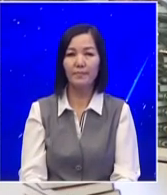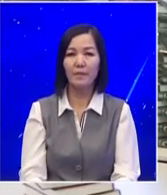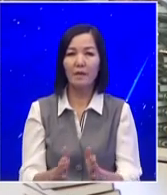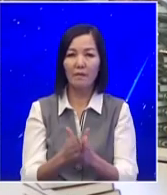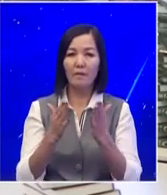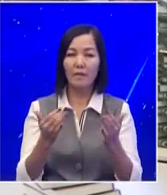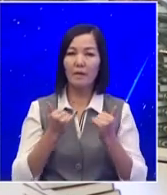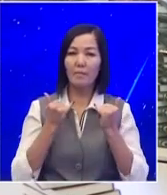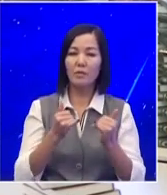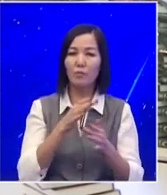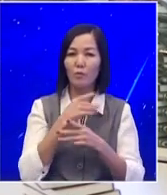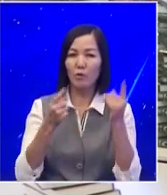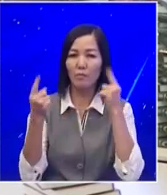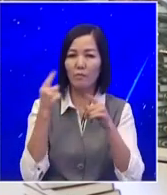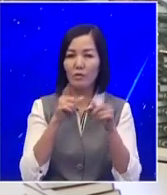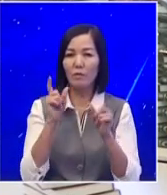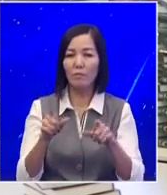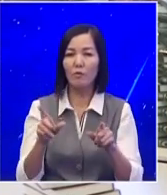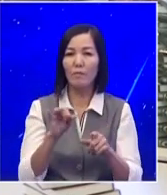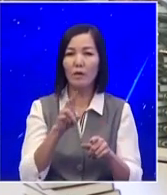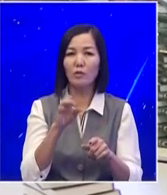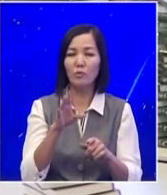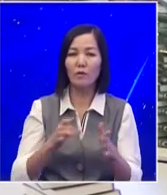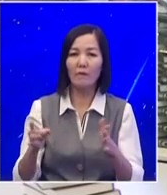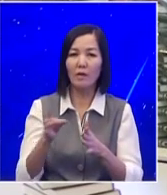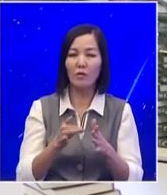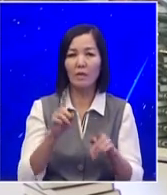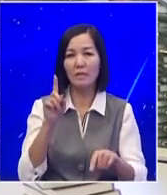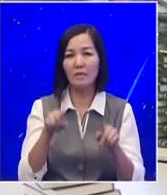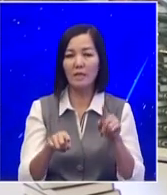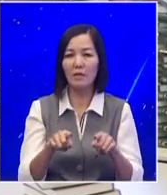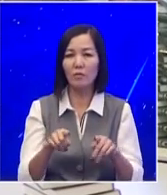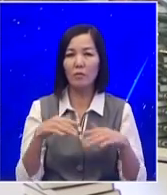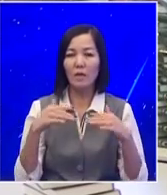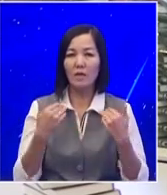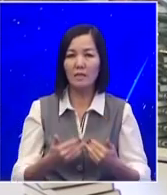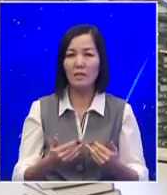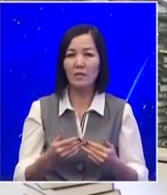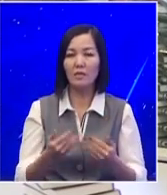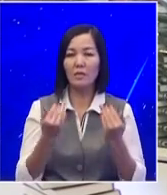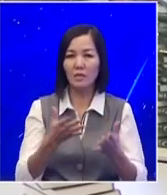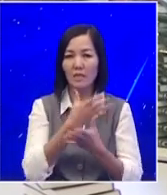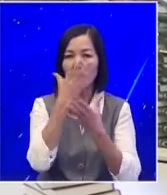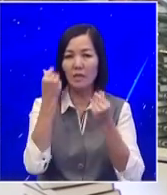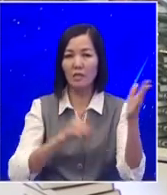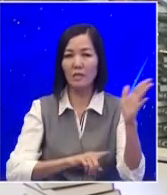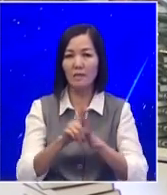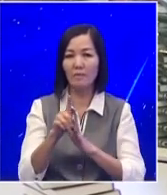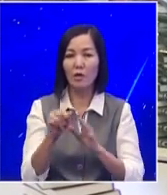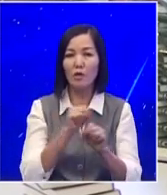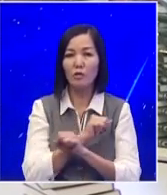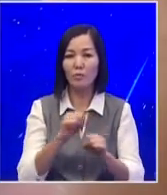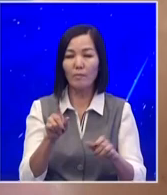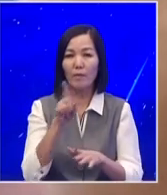Книга посвящена многим творческим людям из Аксусского района, некоторых из которых, к сожалению, уже начали забывать. Чтобы не допустить этого,